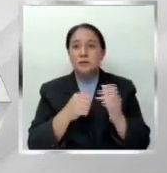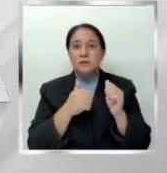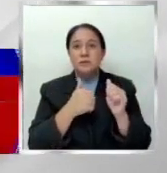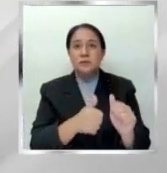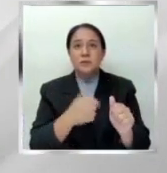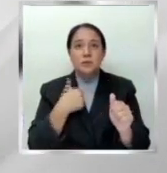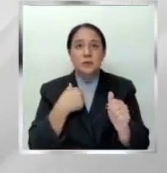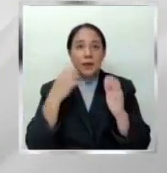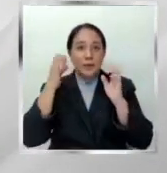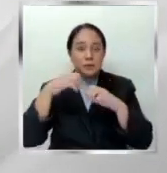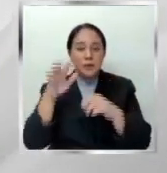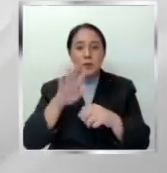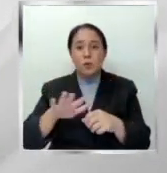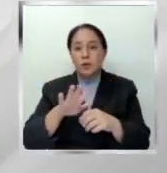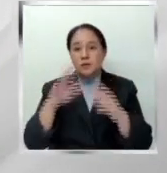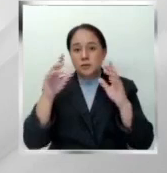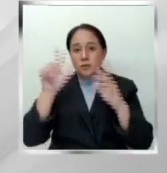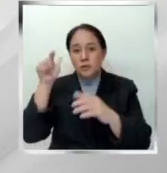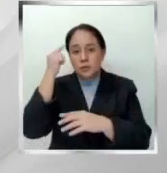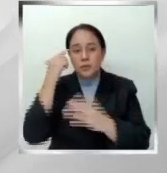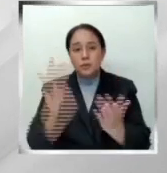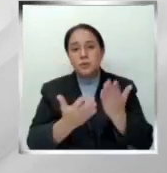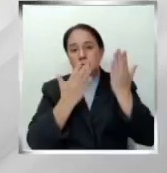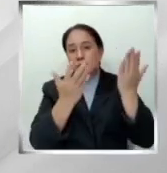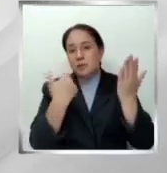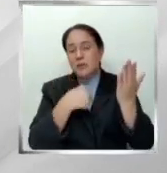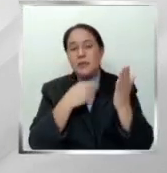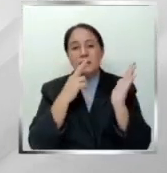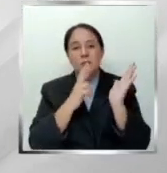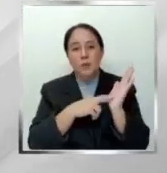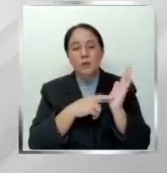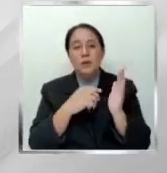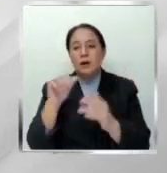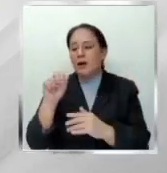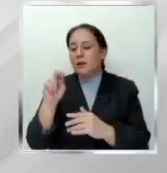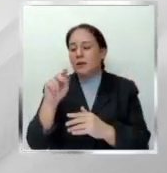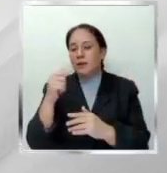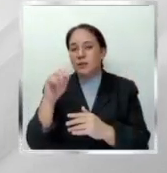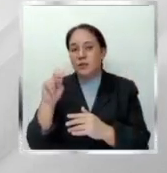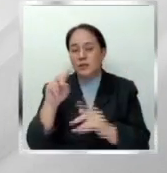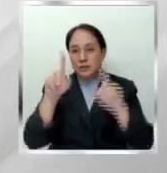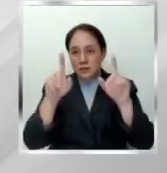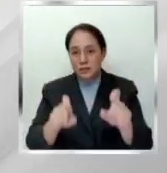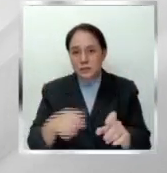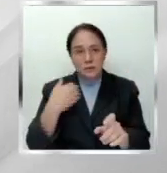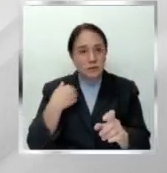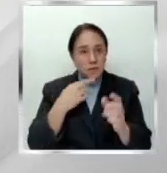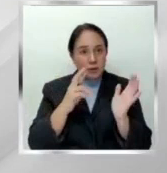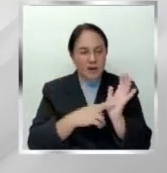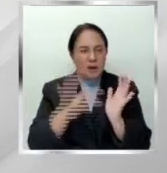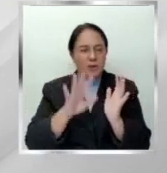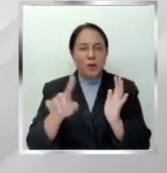expect local governments to submit to us the reports of this antigen testing. We have reported that we have around